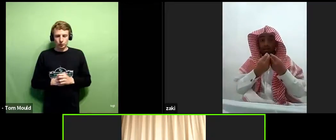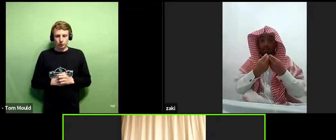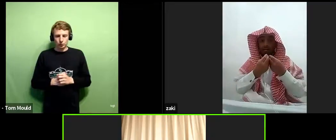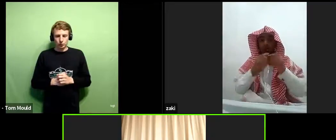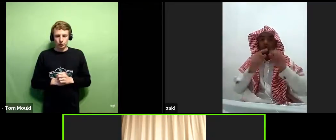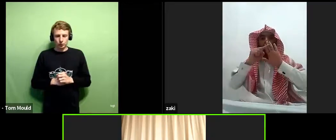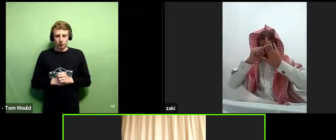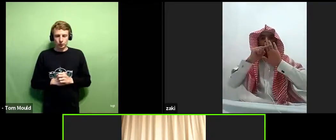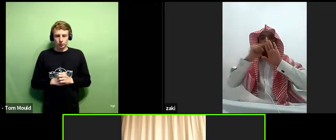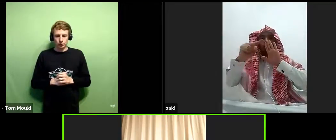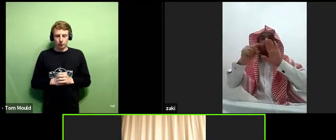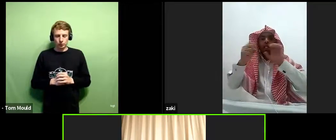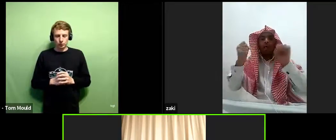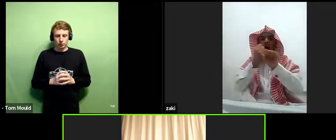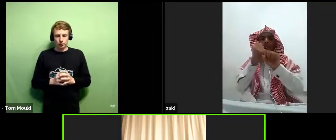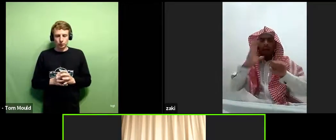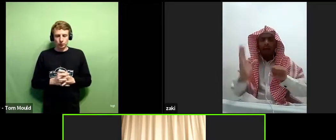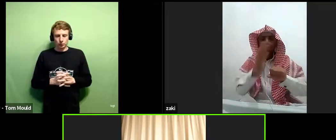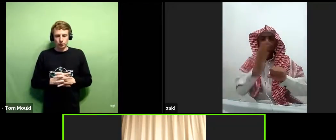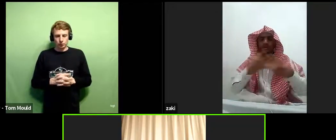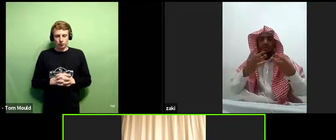الأعمال.